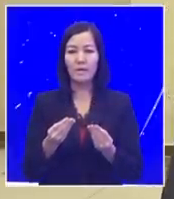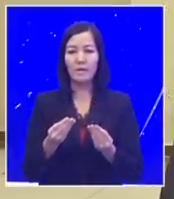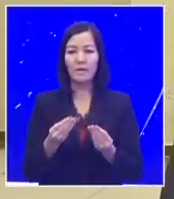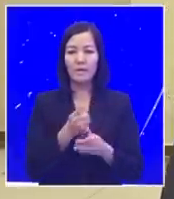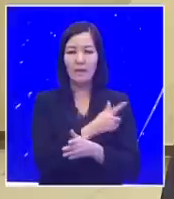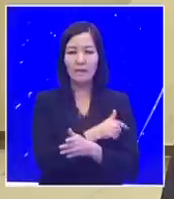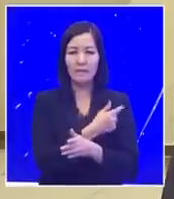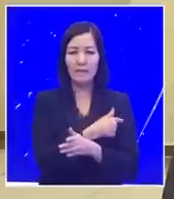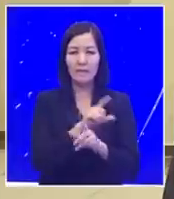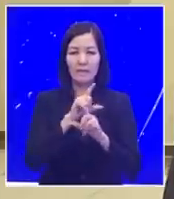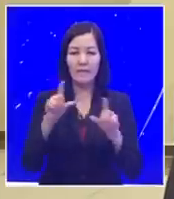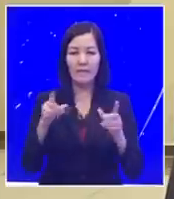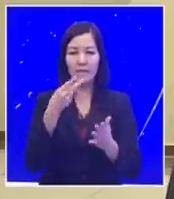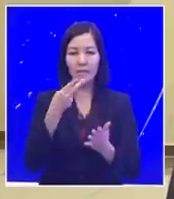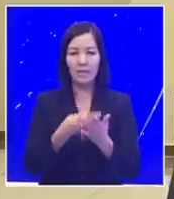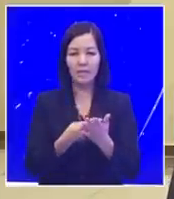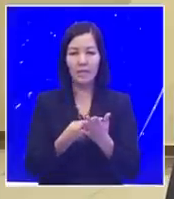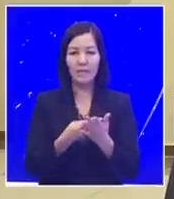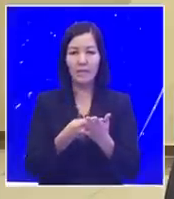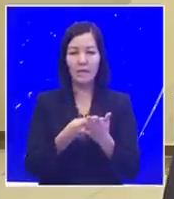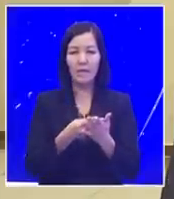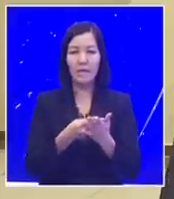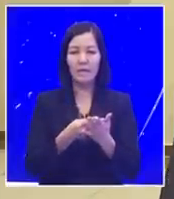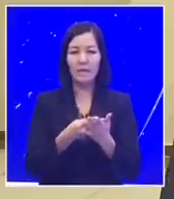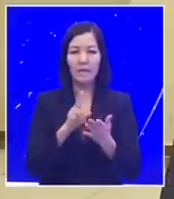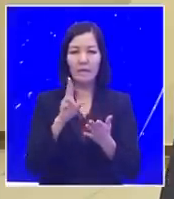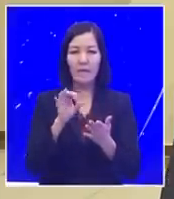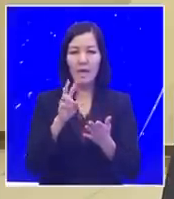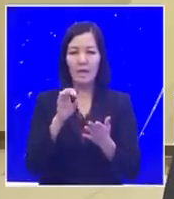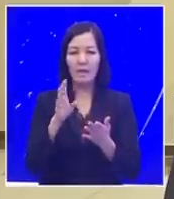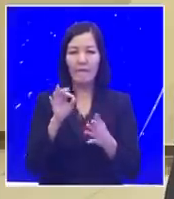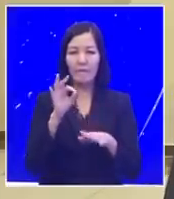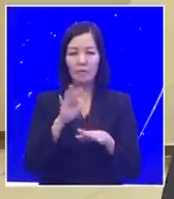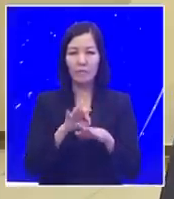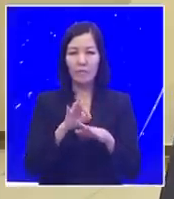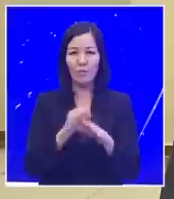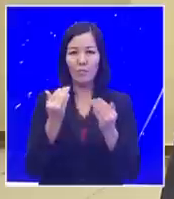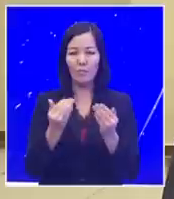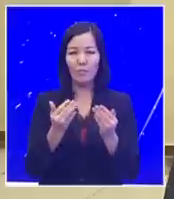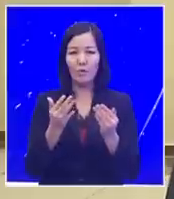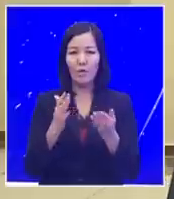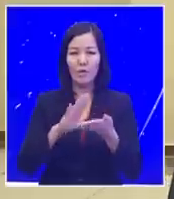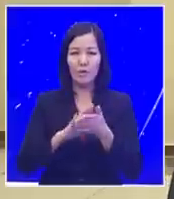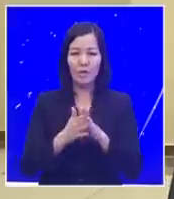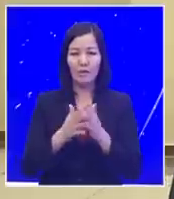стационарда жатқан науқастарымыз коронавирус диагнозы қойылған жағдайлары бүгінгі күнде